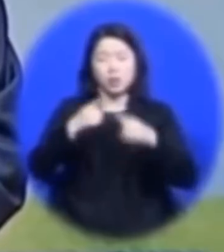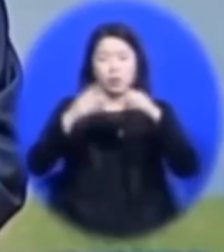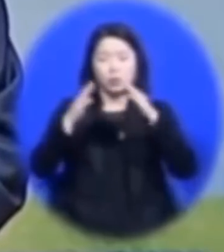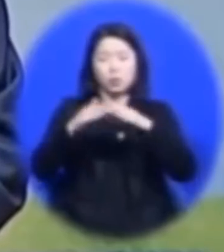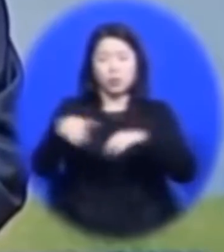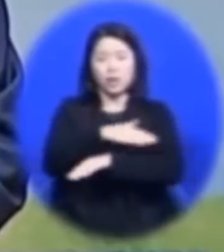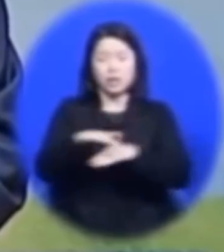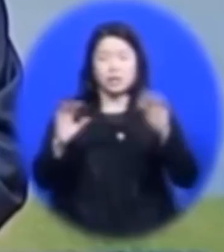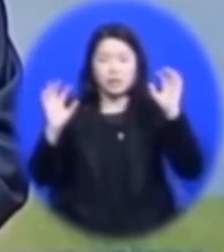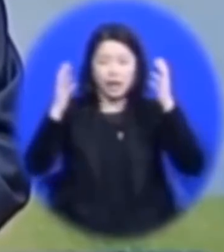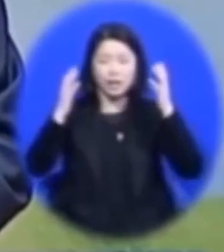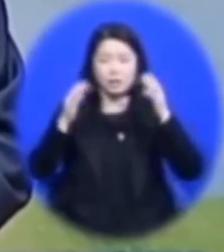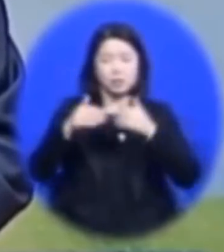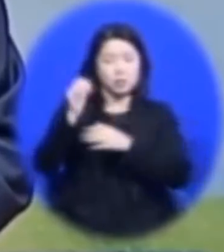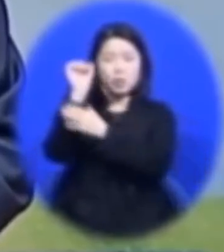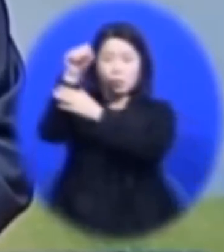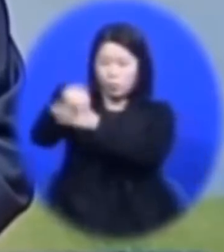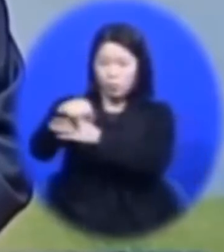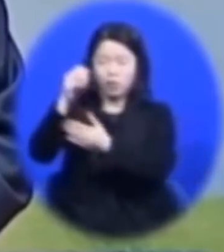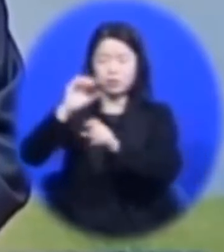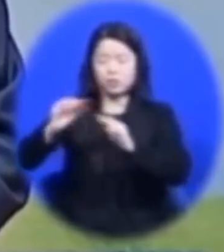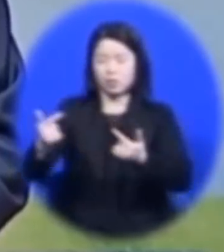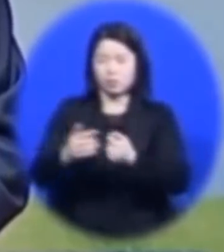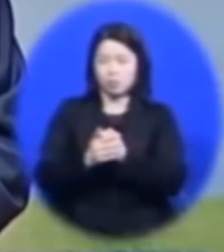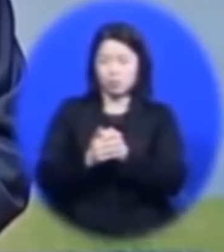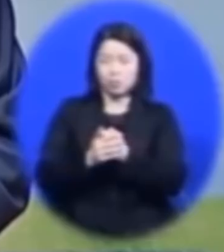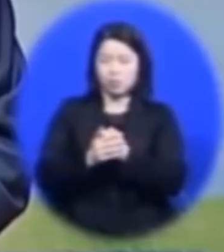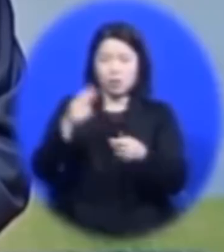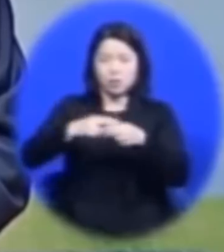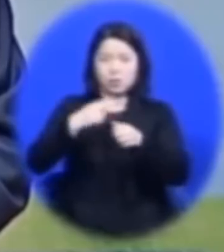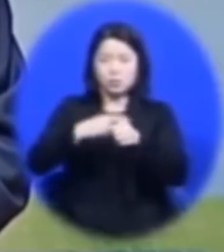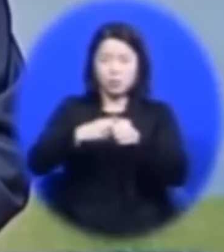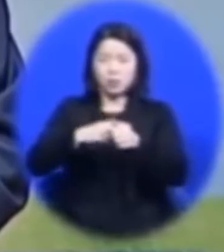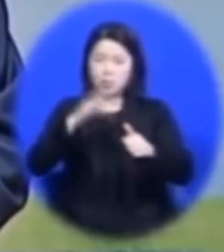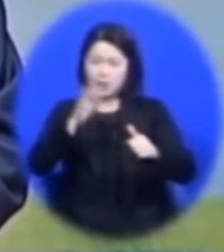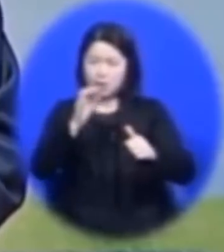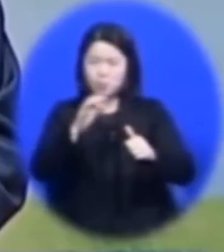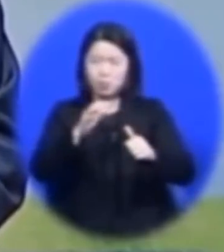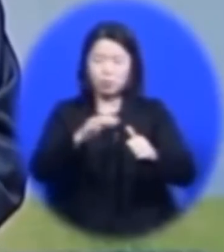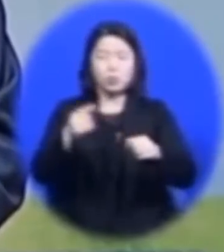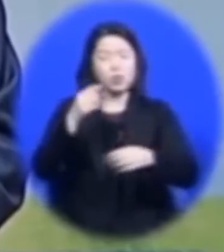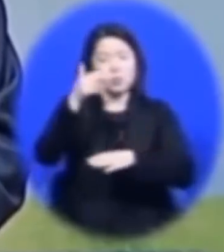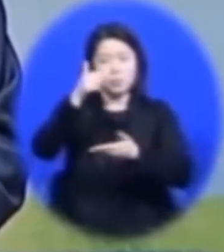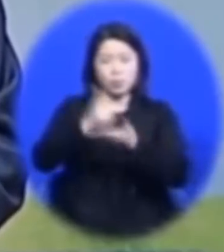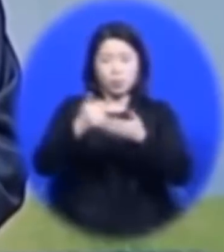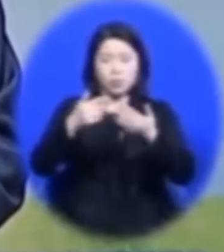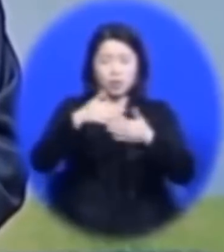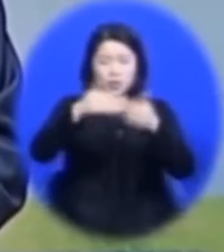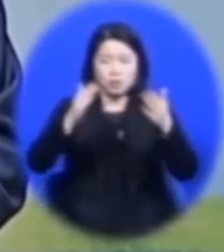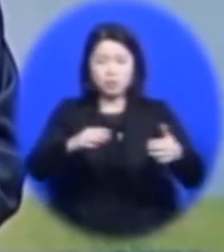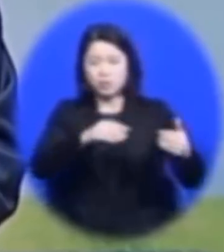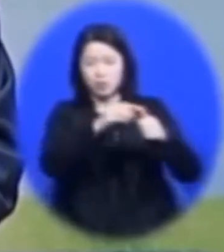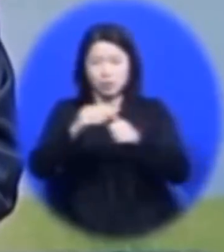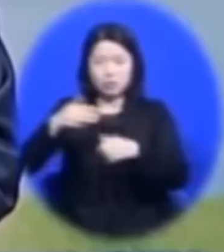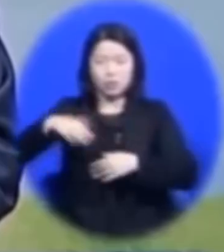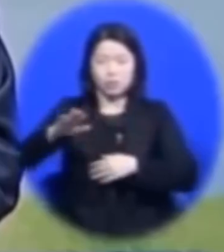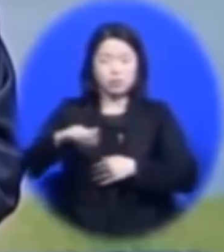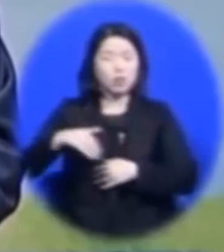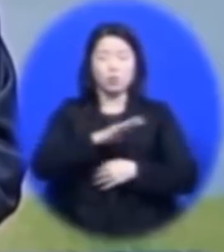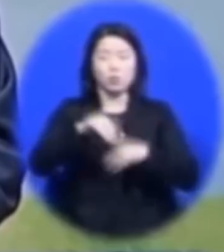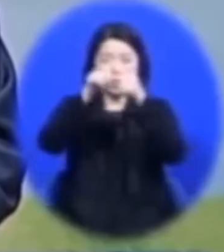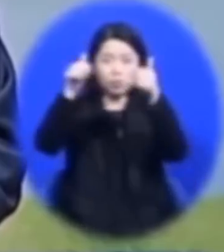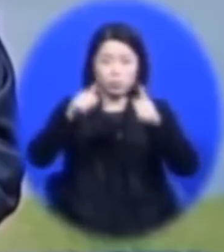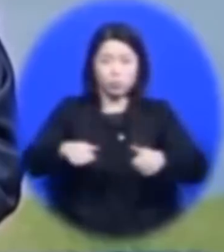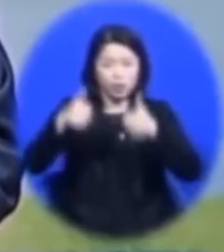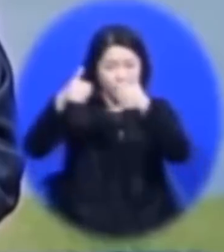않았어 선생님으로 야단맞고 교장실 까지 끌려가 쓰면서도 우리는 우상숭배 하지만 우상에게 절하지 말라고